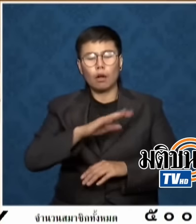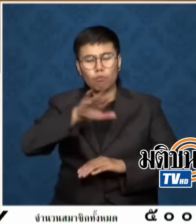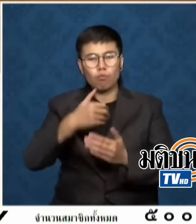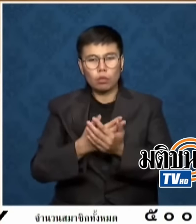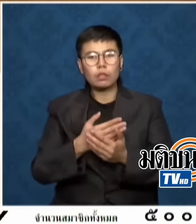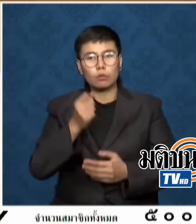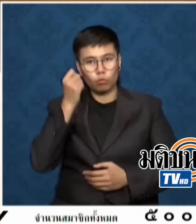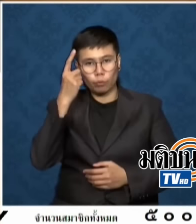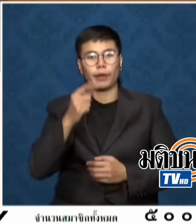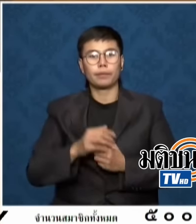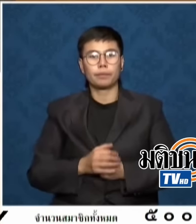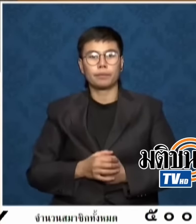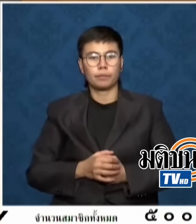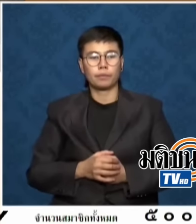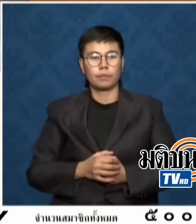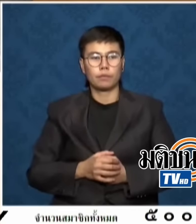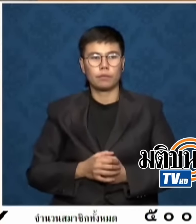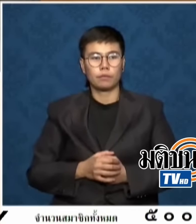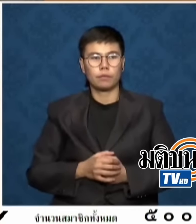นะครับ